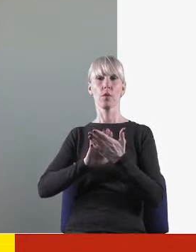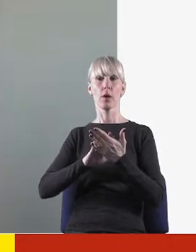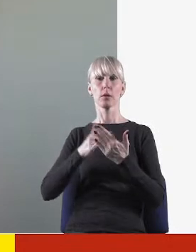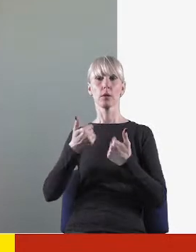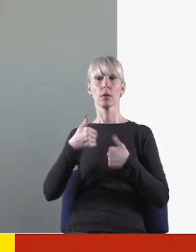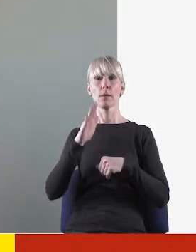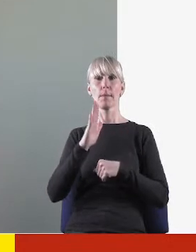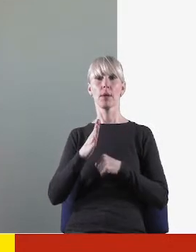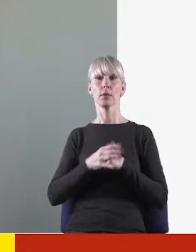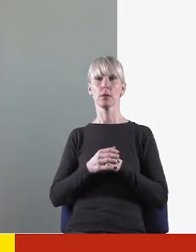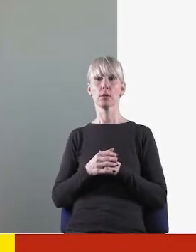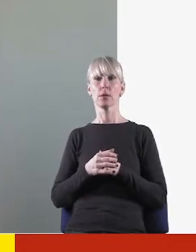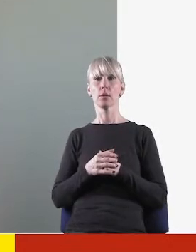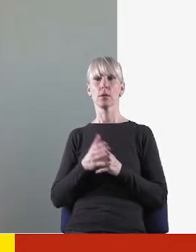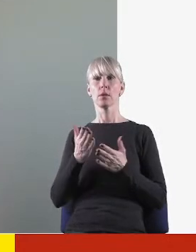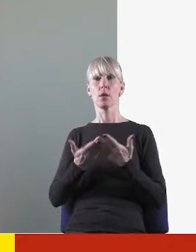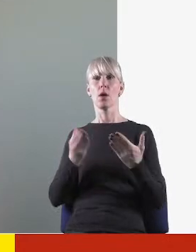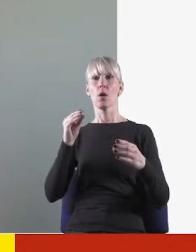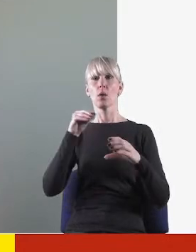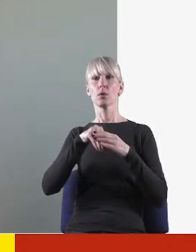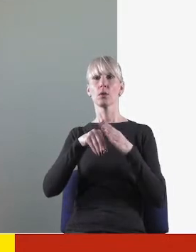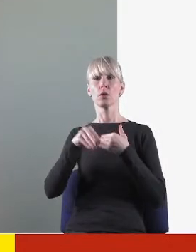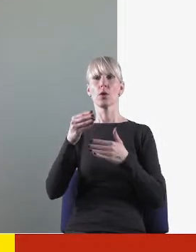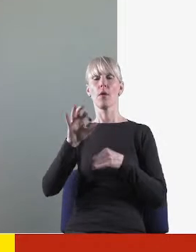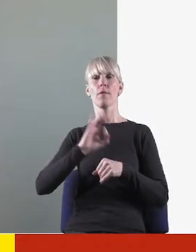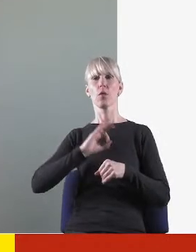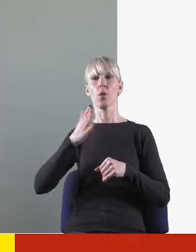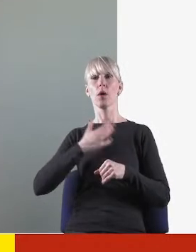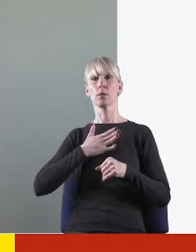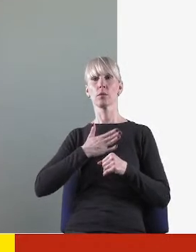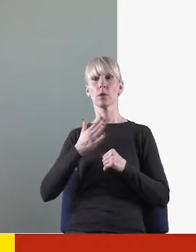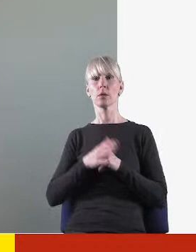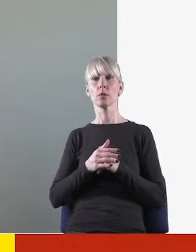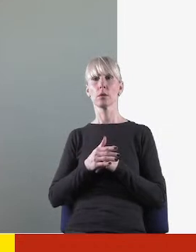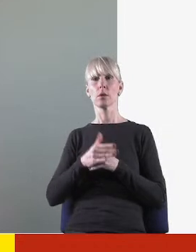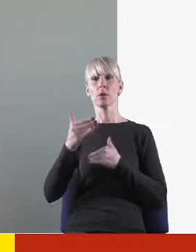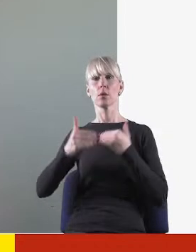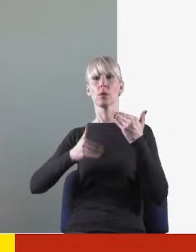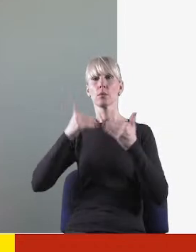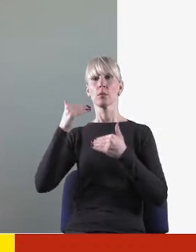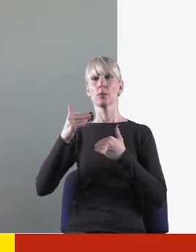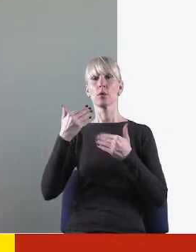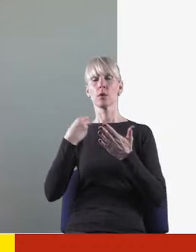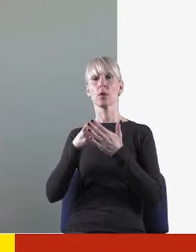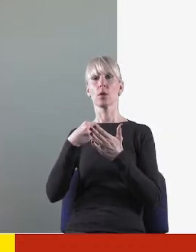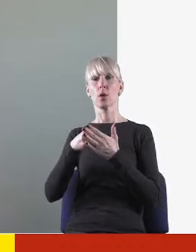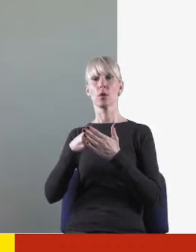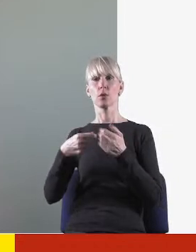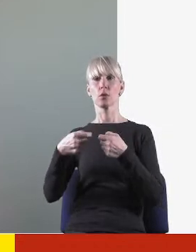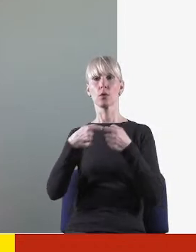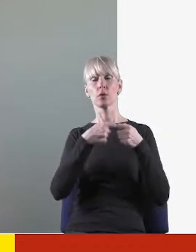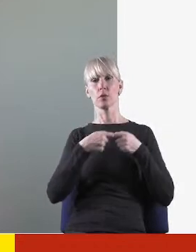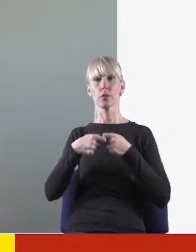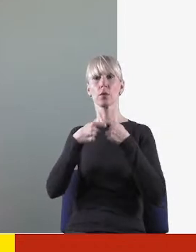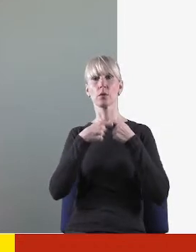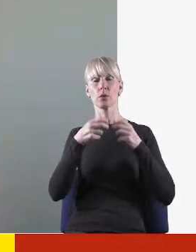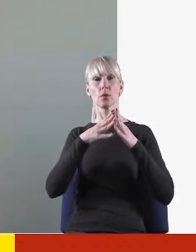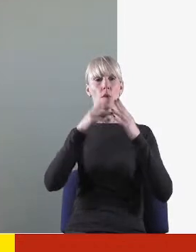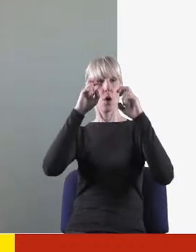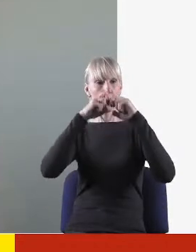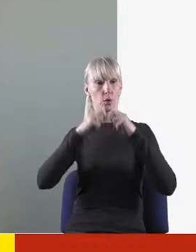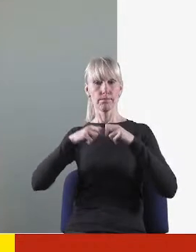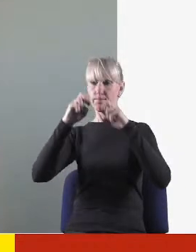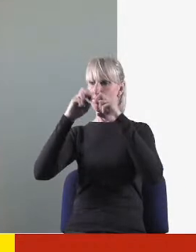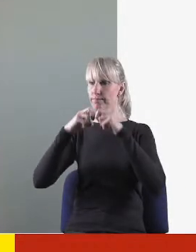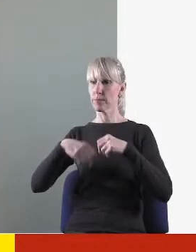pozwoli również na dołożenie jak gdyby wkładu własnego, tego, który jest ponad koszty związane z rozstrzygnięciem